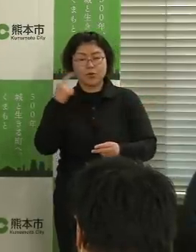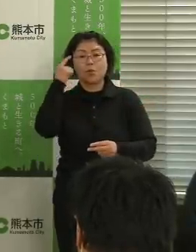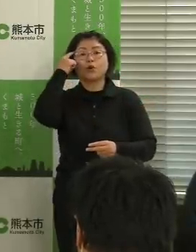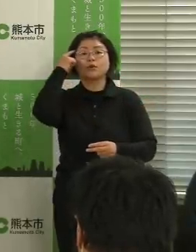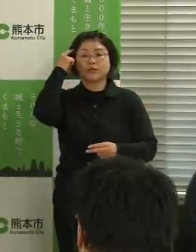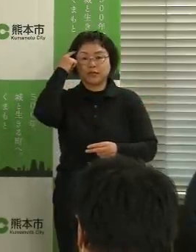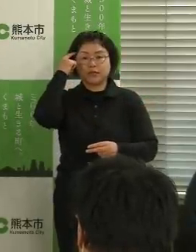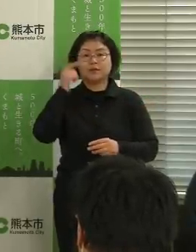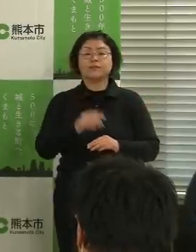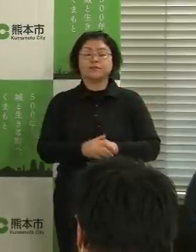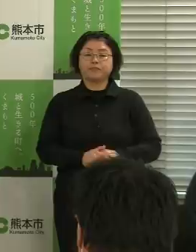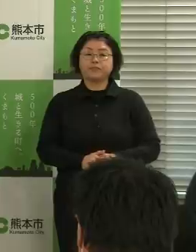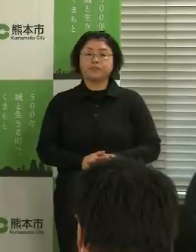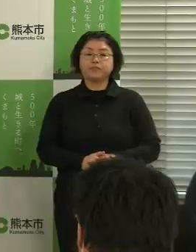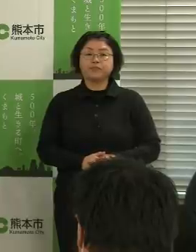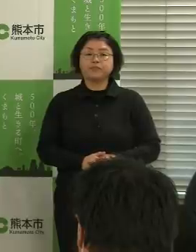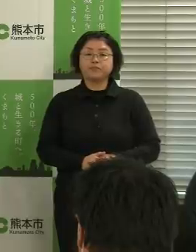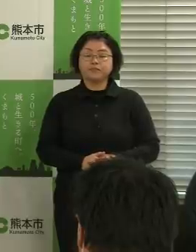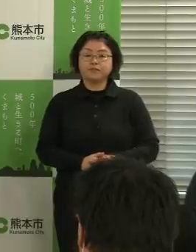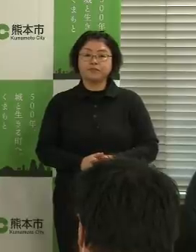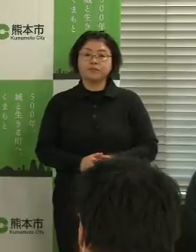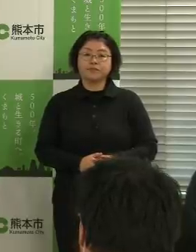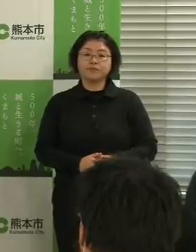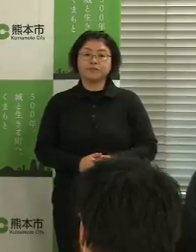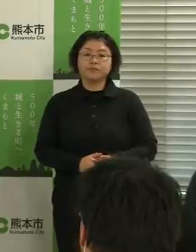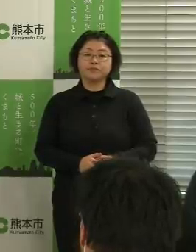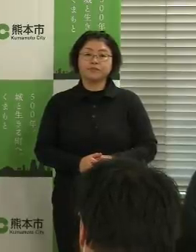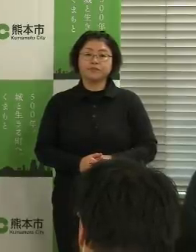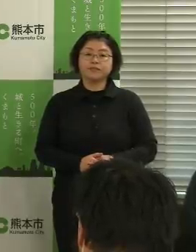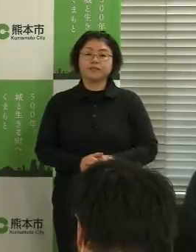。で、まあ、ここについてもですね、